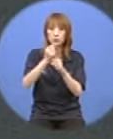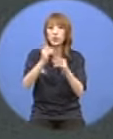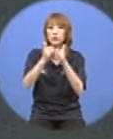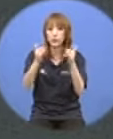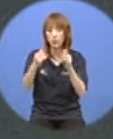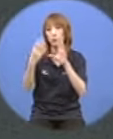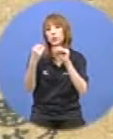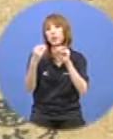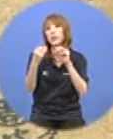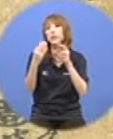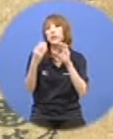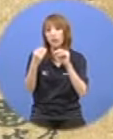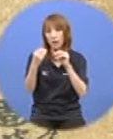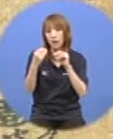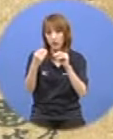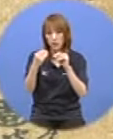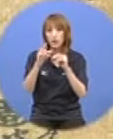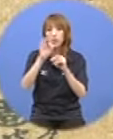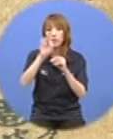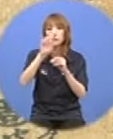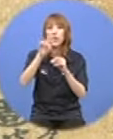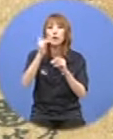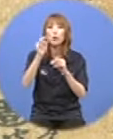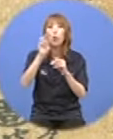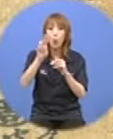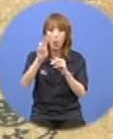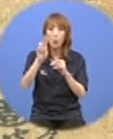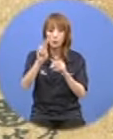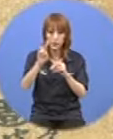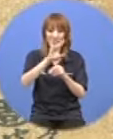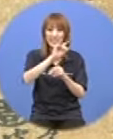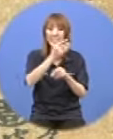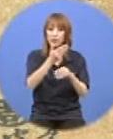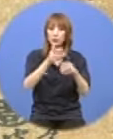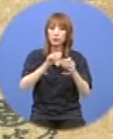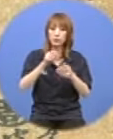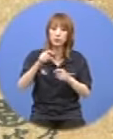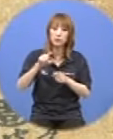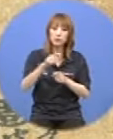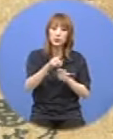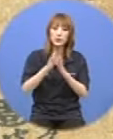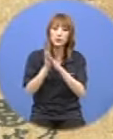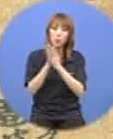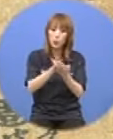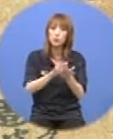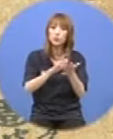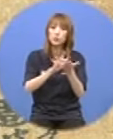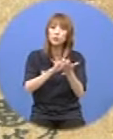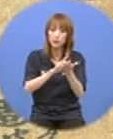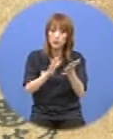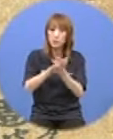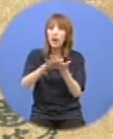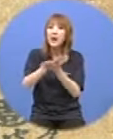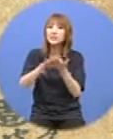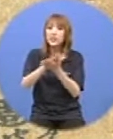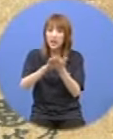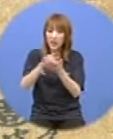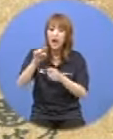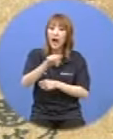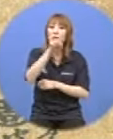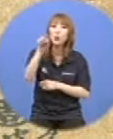をしてるうちに仏壇線香に除虫菊の粉を練り込んだら蚊取り線香ができるという発想を思いつくわ